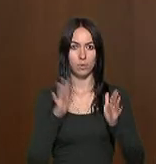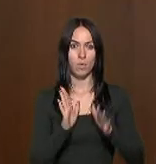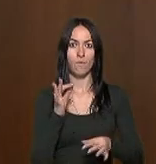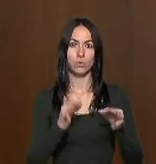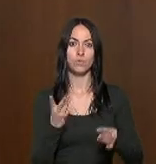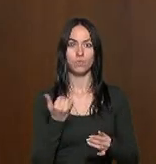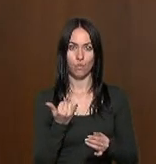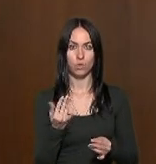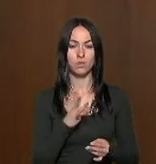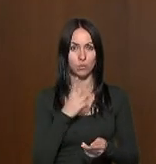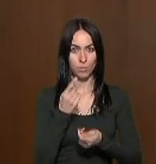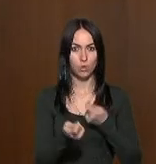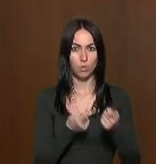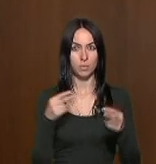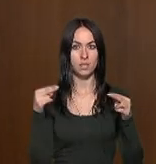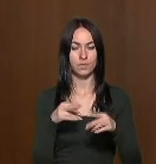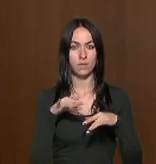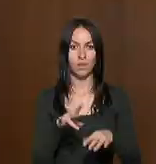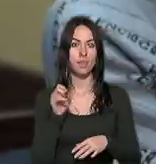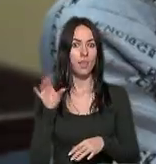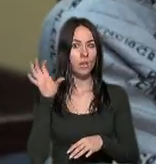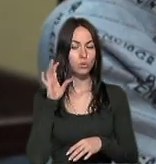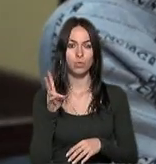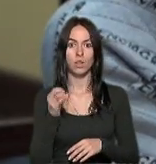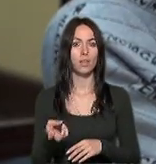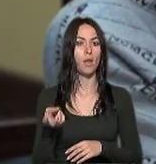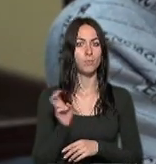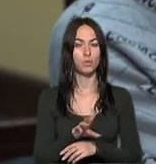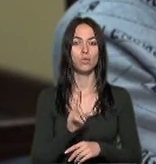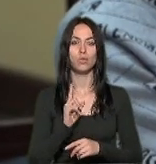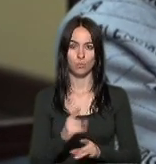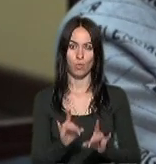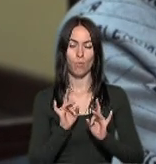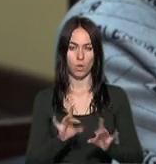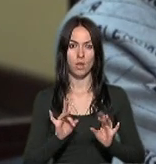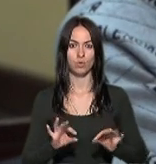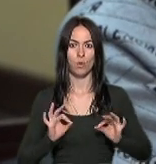мали допитати свідка у справі. На слухання він не прийшов. Чому, пояснює прокурор.